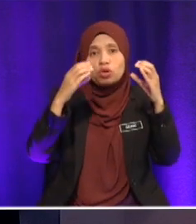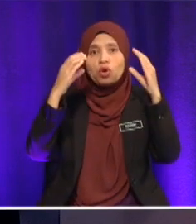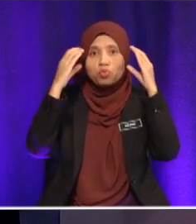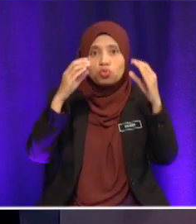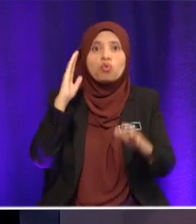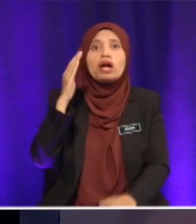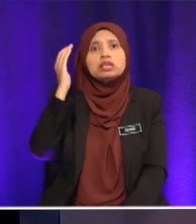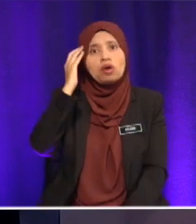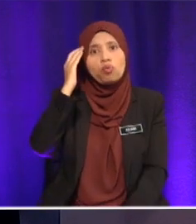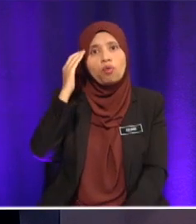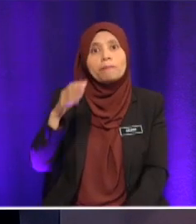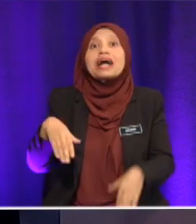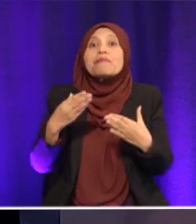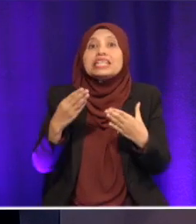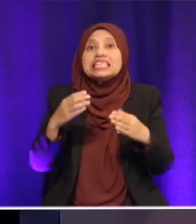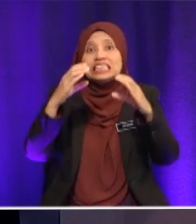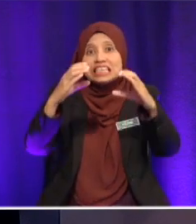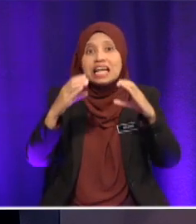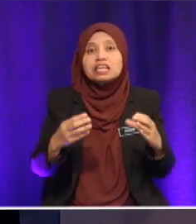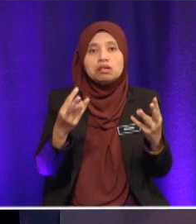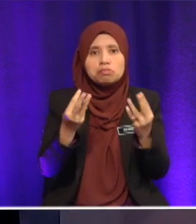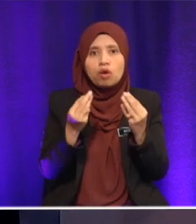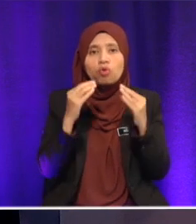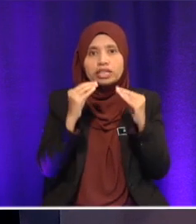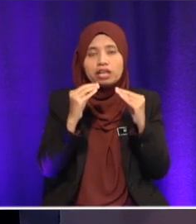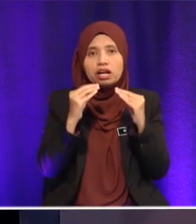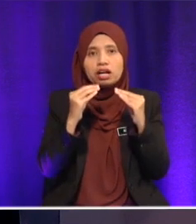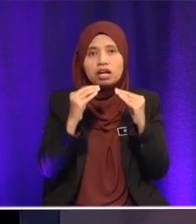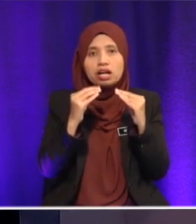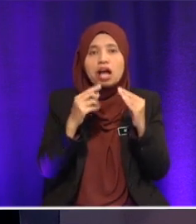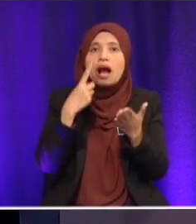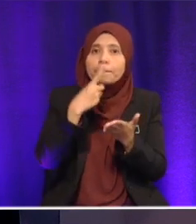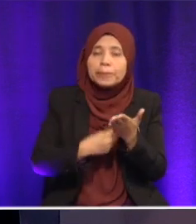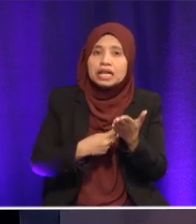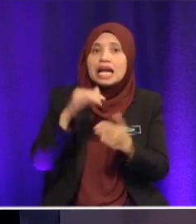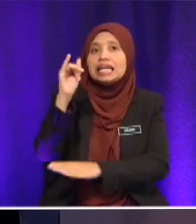bagaimana kaidah pengajarannya dilaksanakan dan apakah demikian